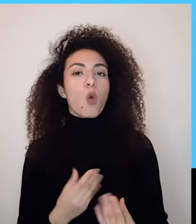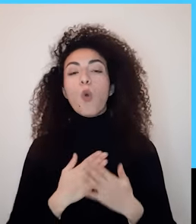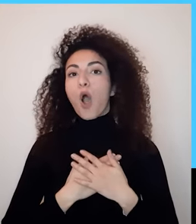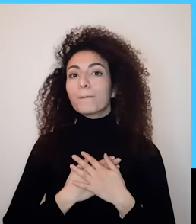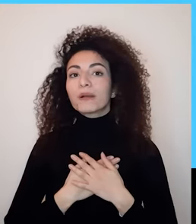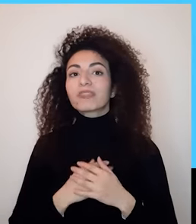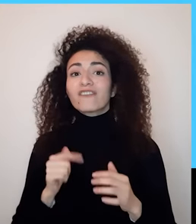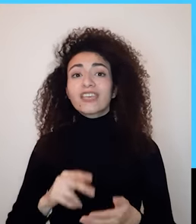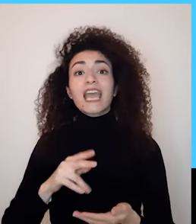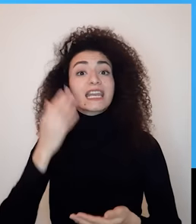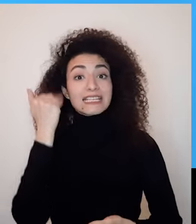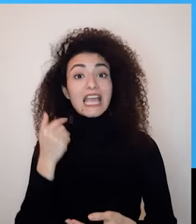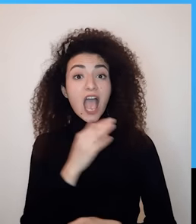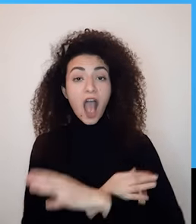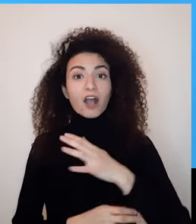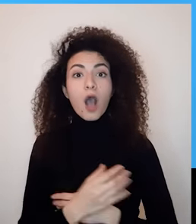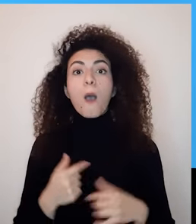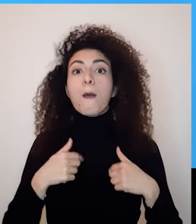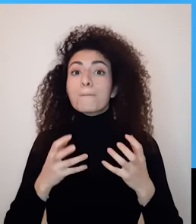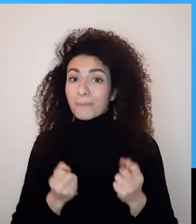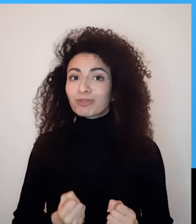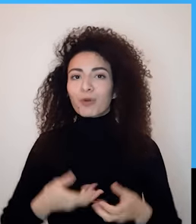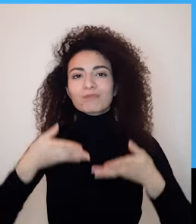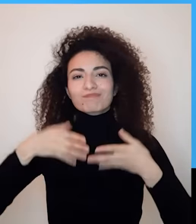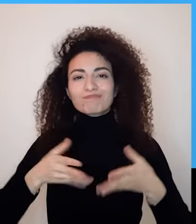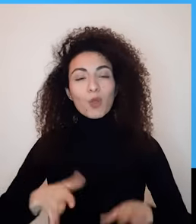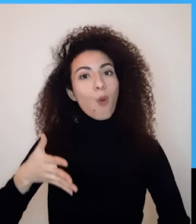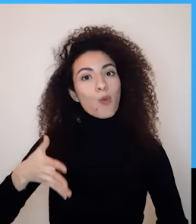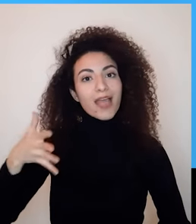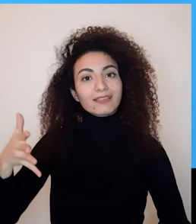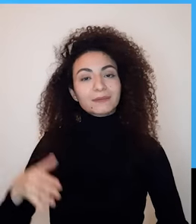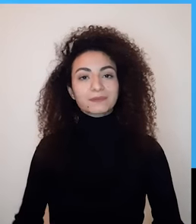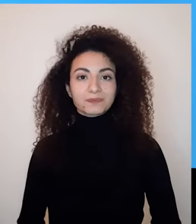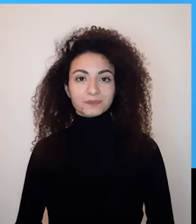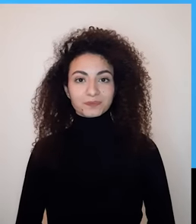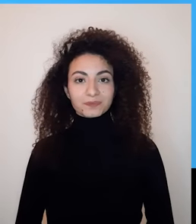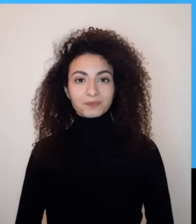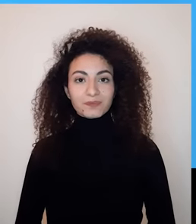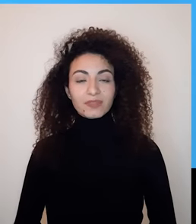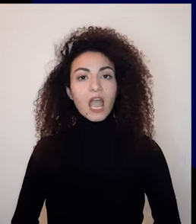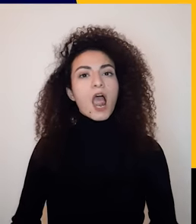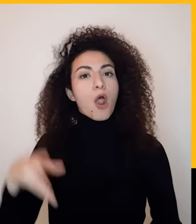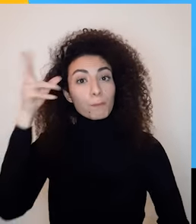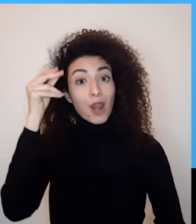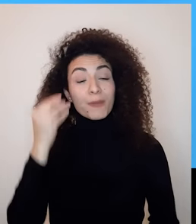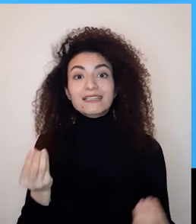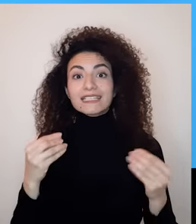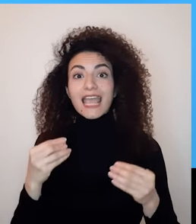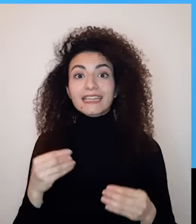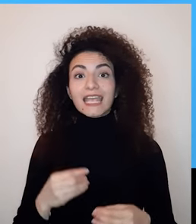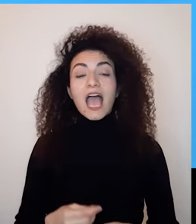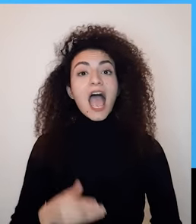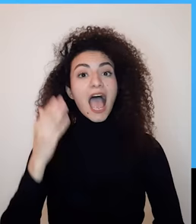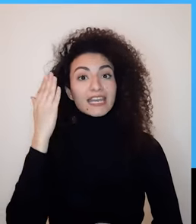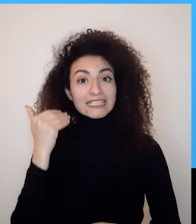فقط بتبادل الشعور باللذة والاحتفال بالحب. عدة نساء ذوات إعاقة بيرغبن بالإنجاب وتربية الأولاد. ولمعلومات أكثر